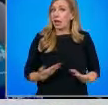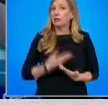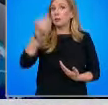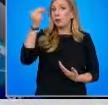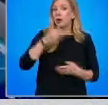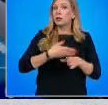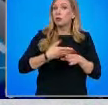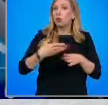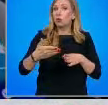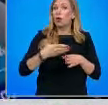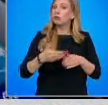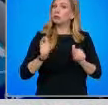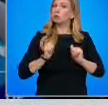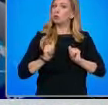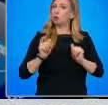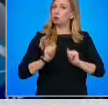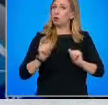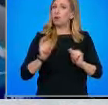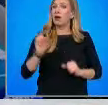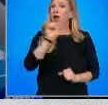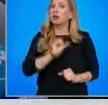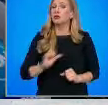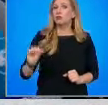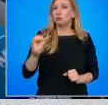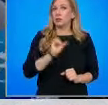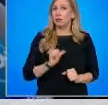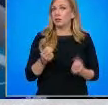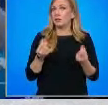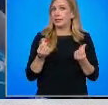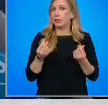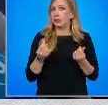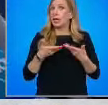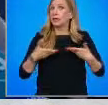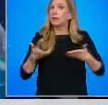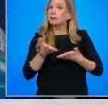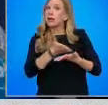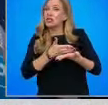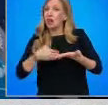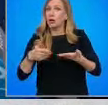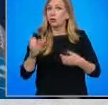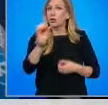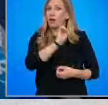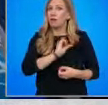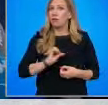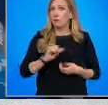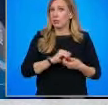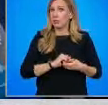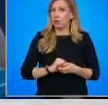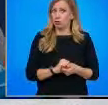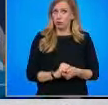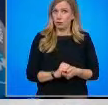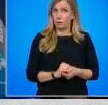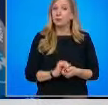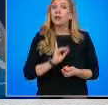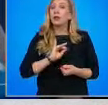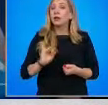да продължи да отстоява европейските ценности. Ние сме част от Европейския съюз,